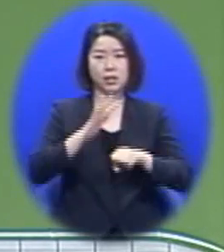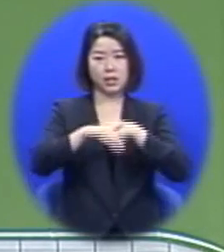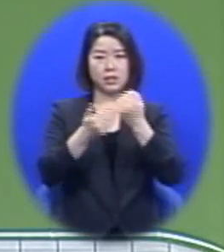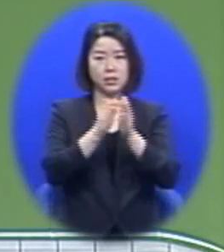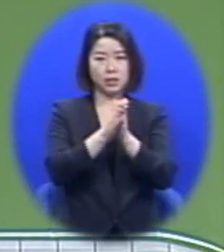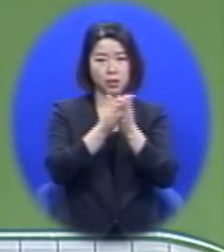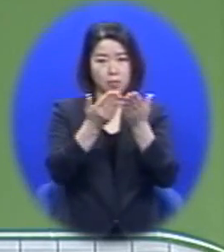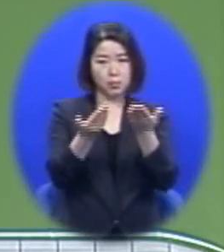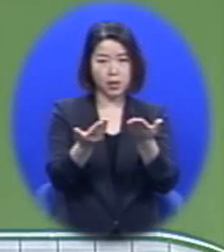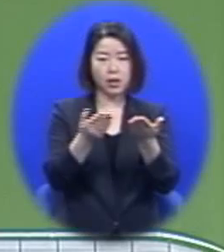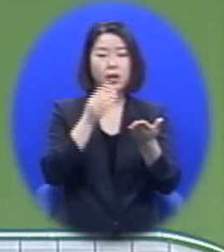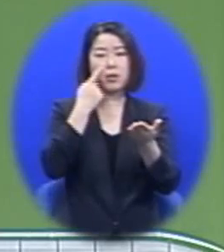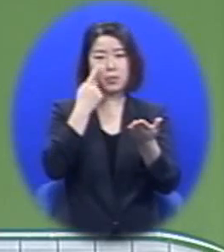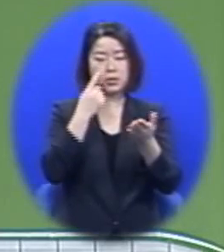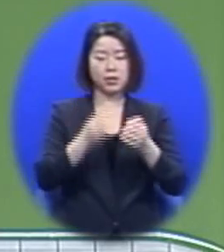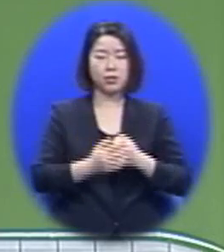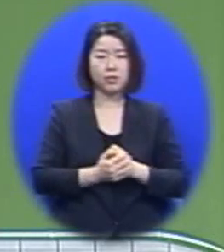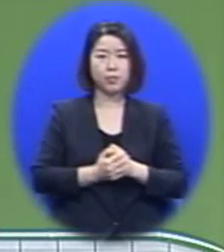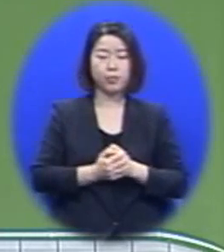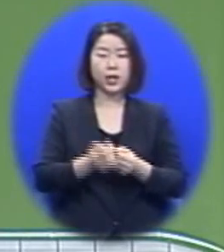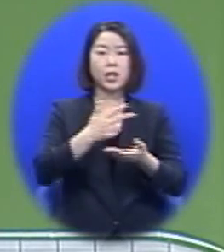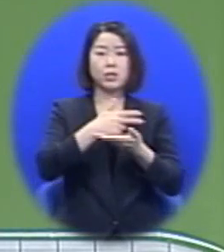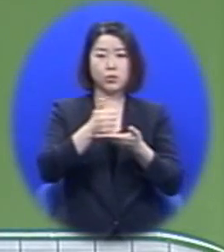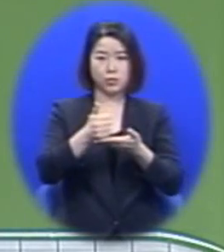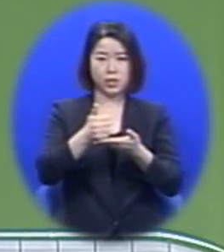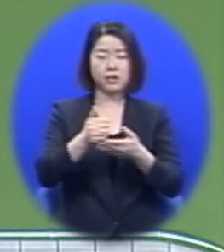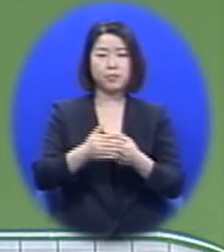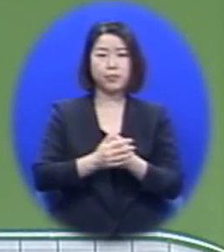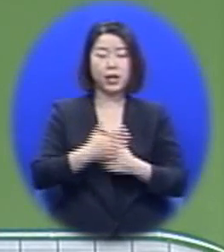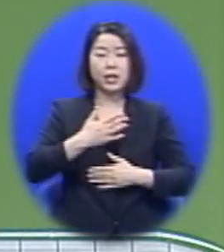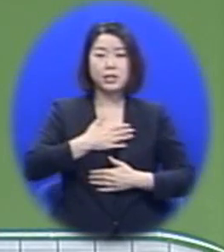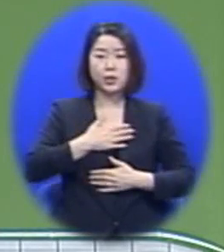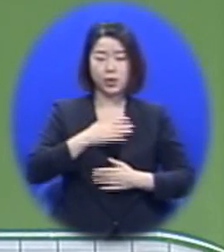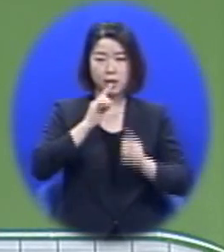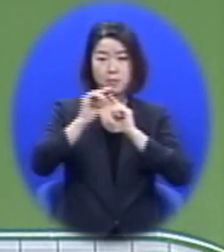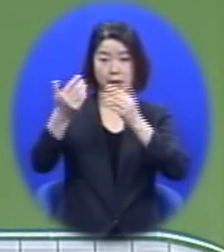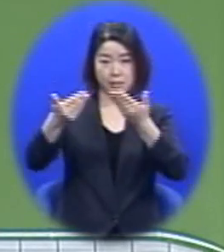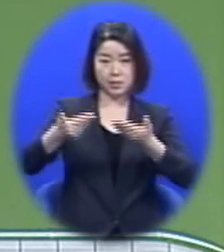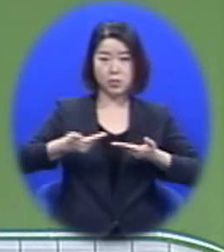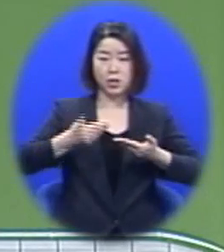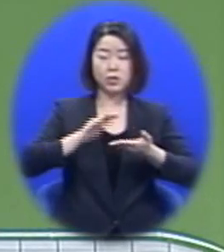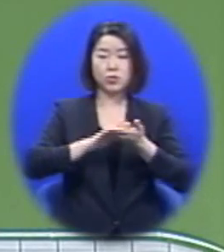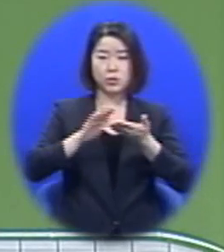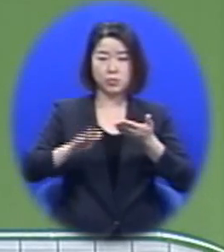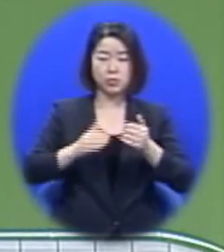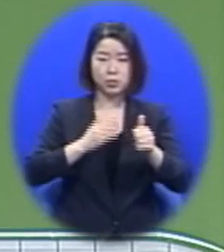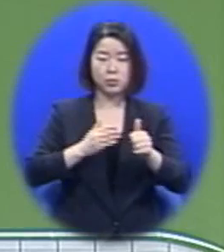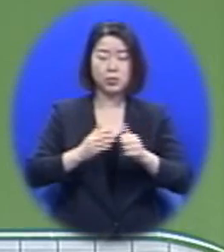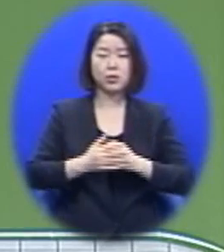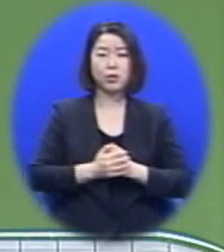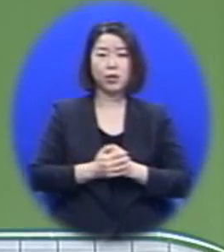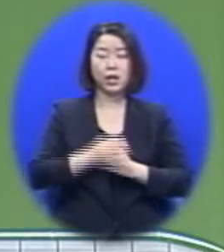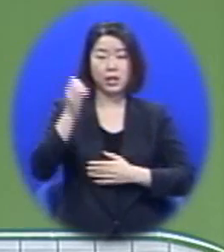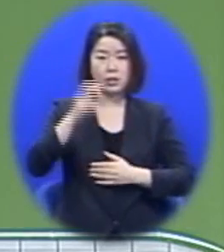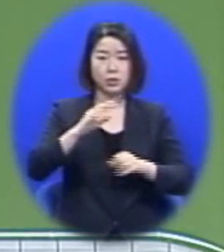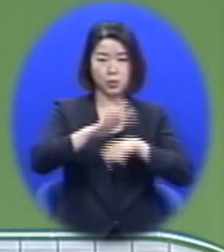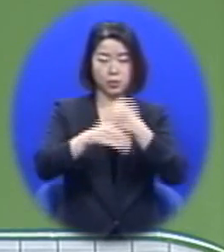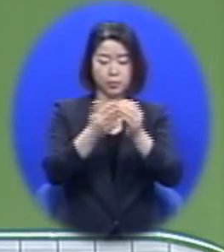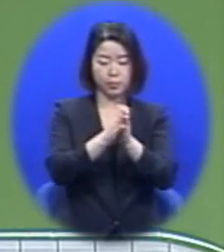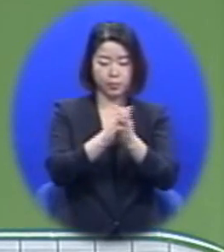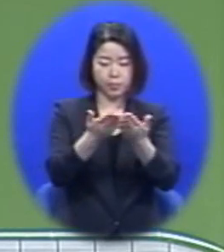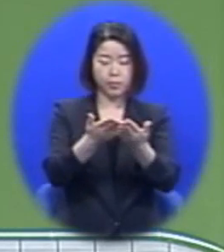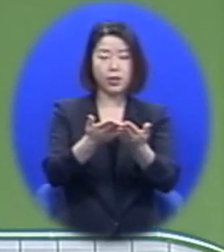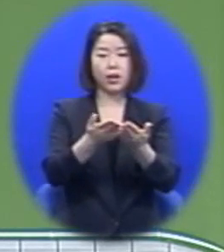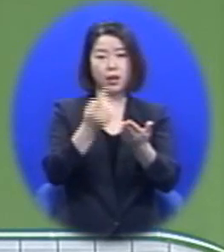성경책을 펼치세요. 주님, 저에게 말씀해 주세요. 그리고 성경책을